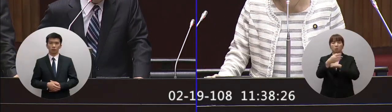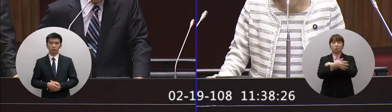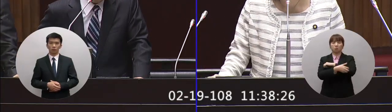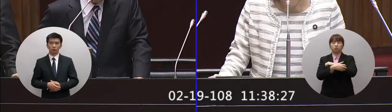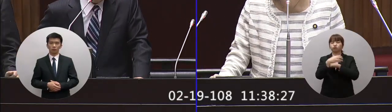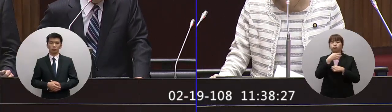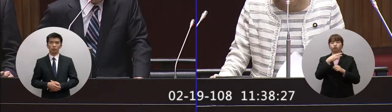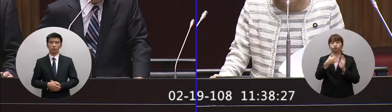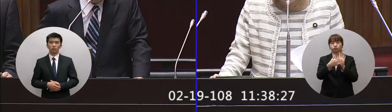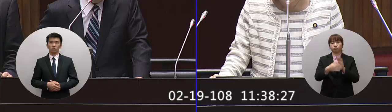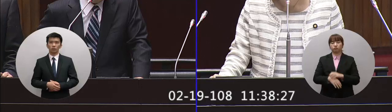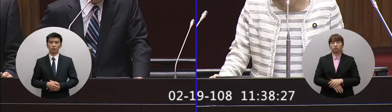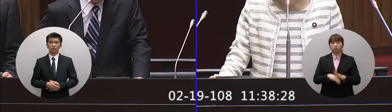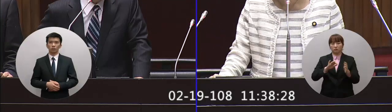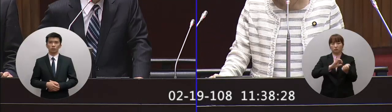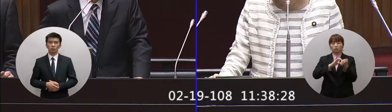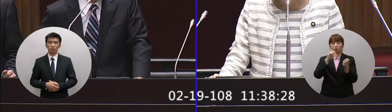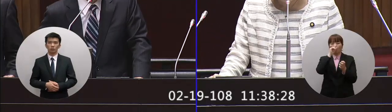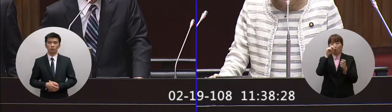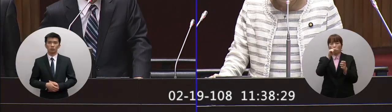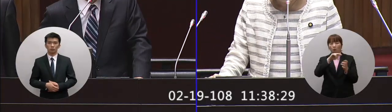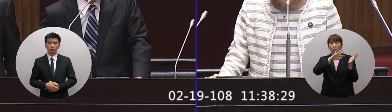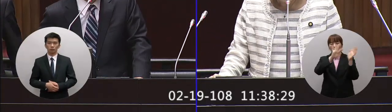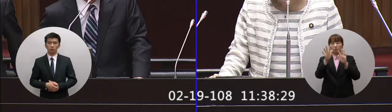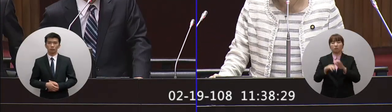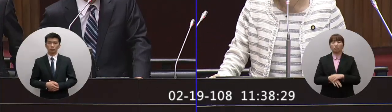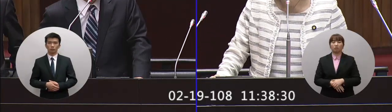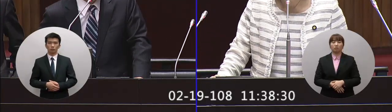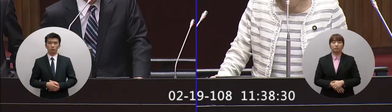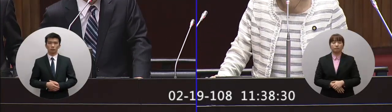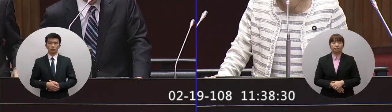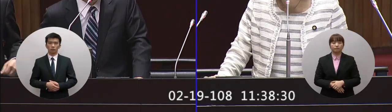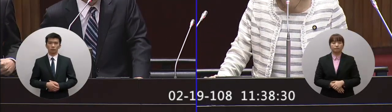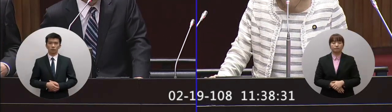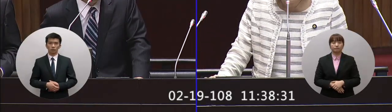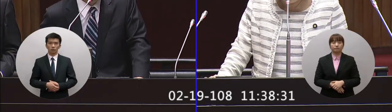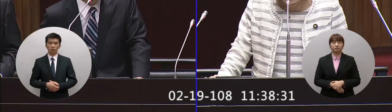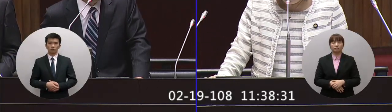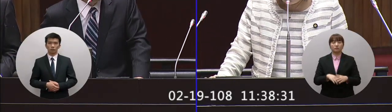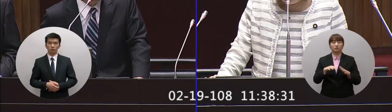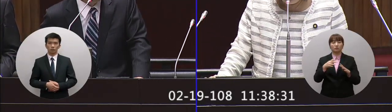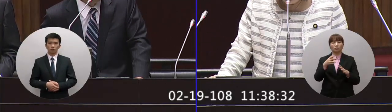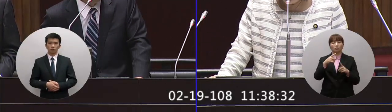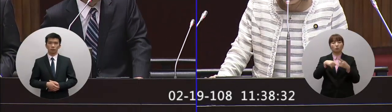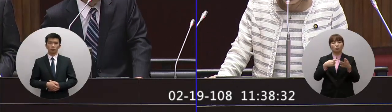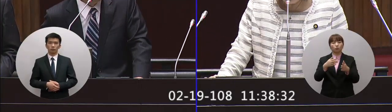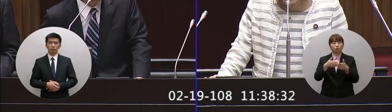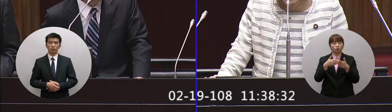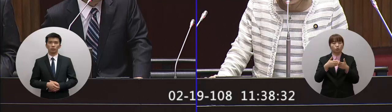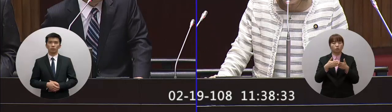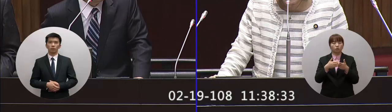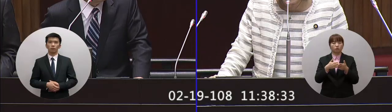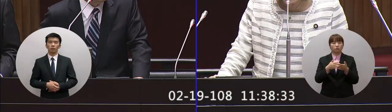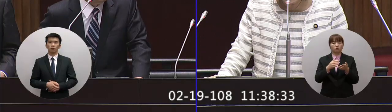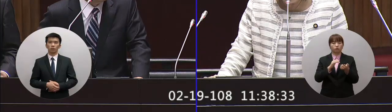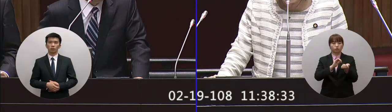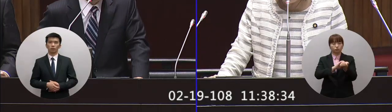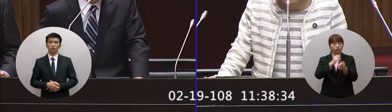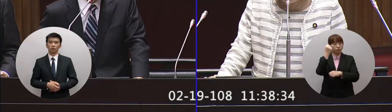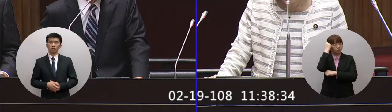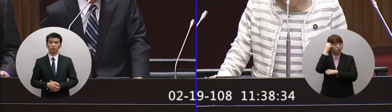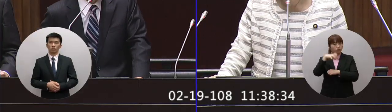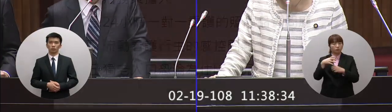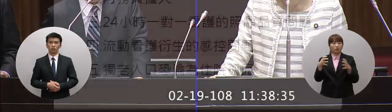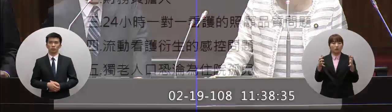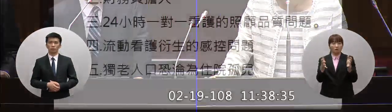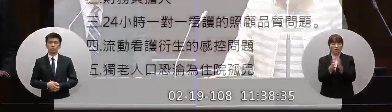所以这个情况是在医院常看到的一个现象哦。那我们为什么要推这个住院的一个共